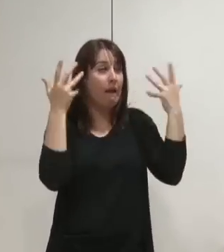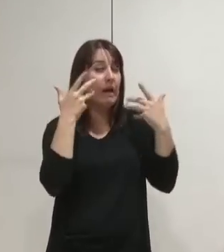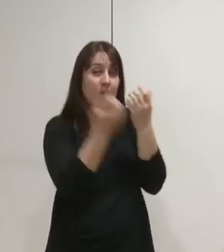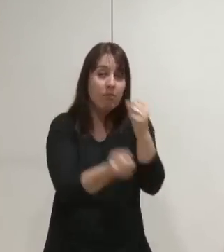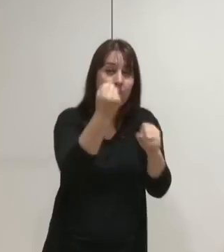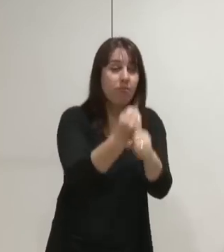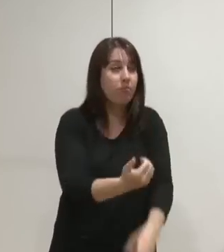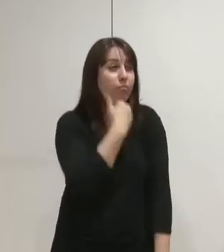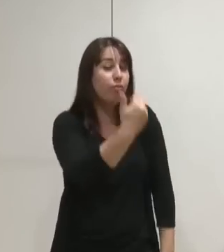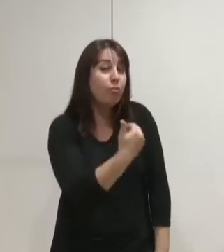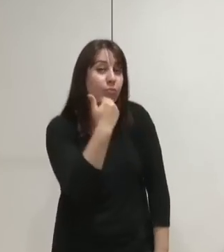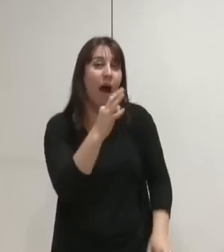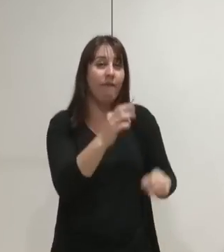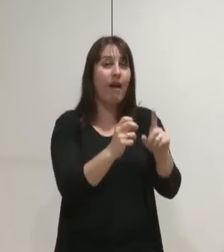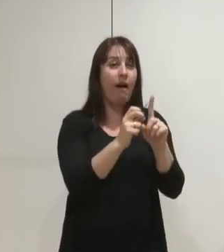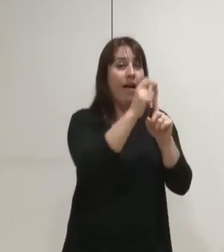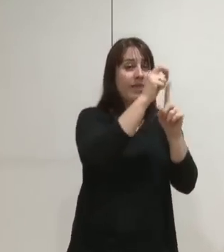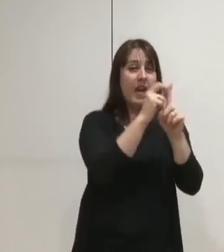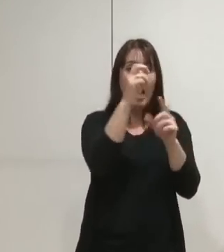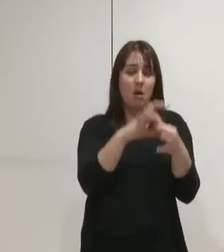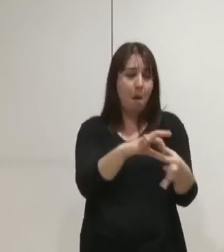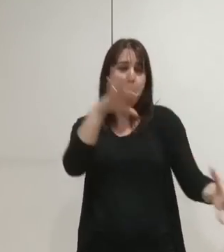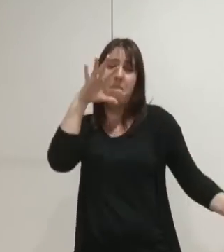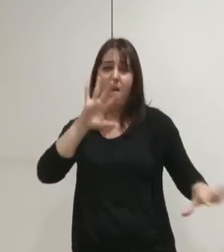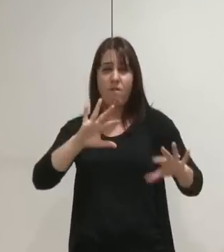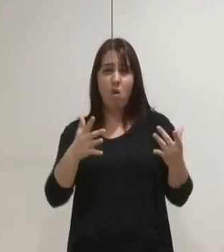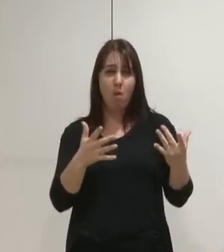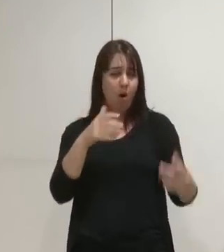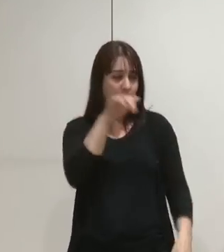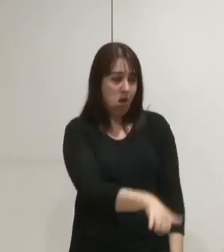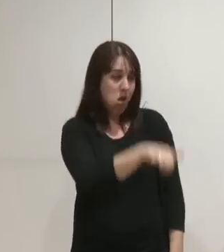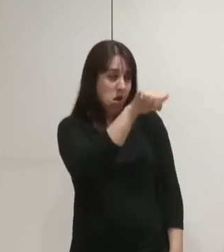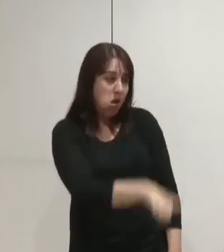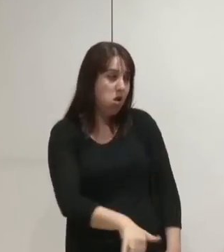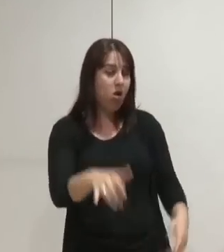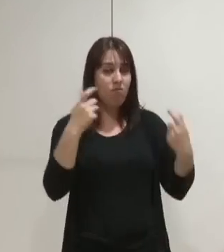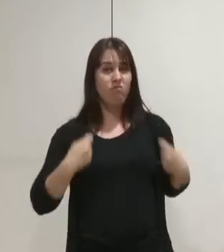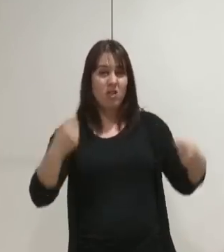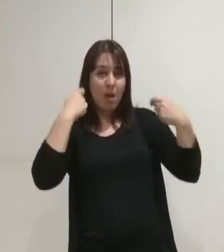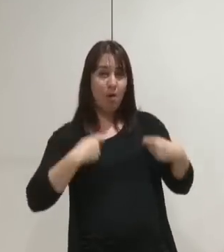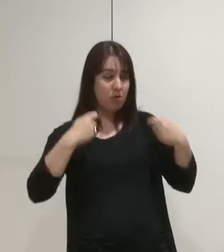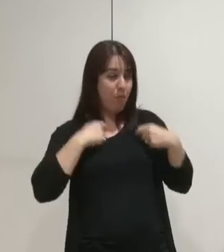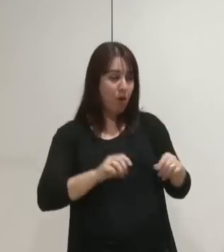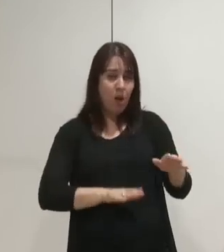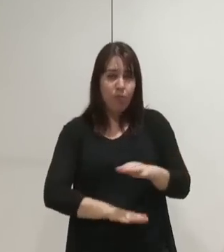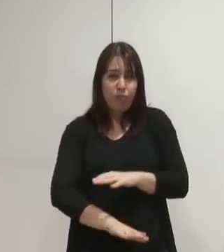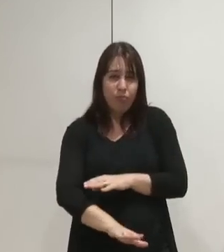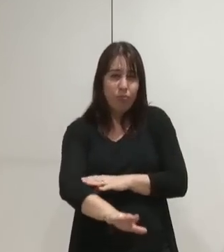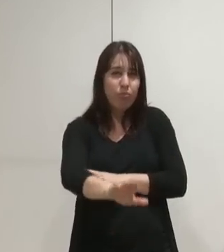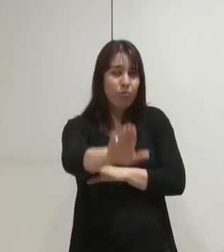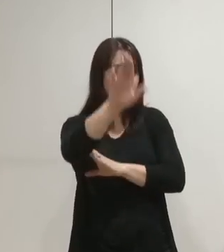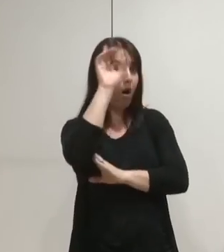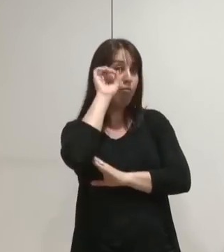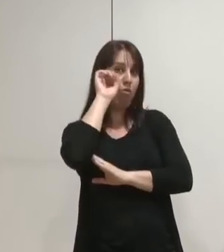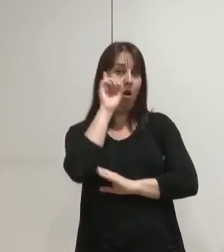plein de pont thermiques avec un éclairage naturel totalement déficient et dont les frais de maintenance s'accroissent tout simplement à cause de